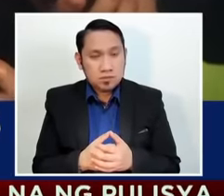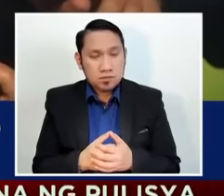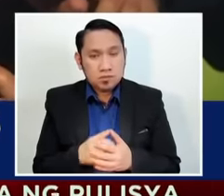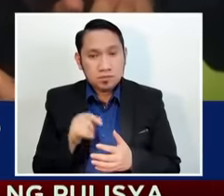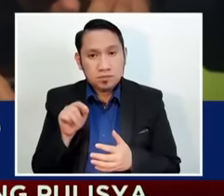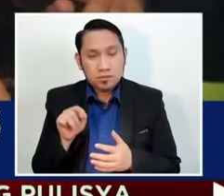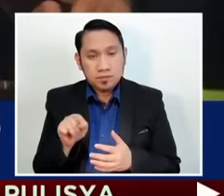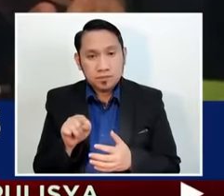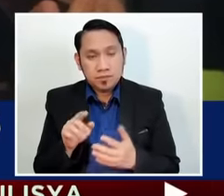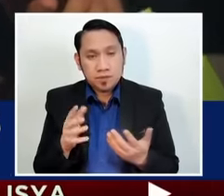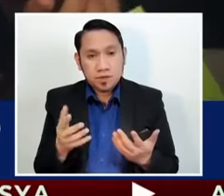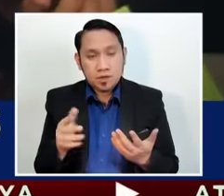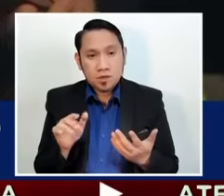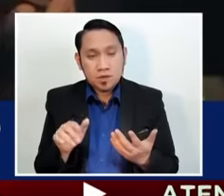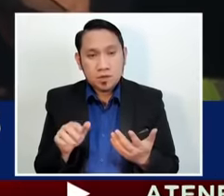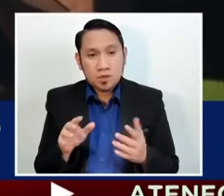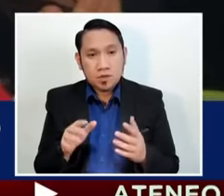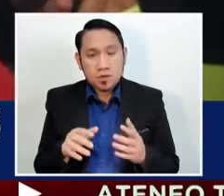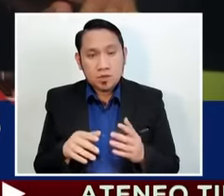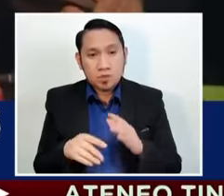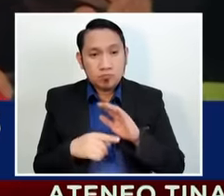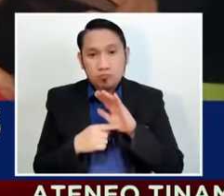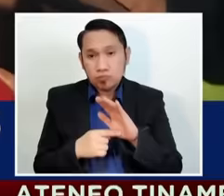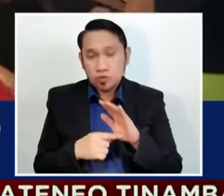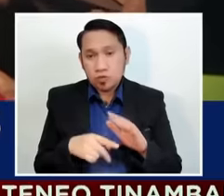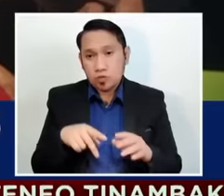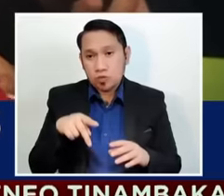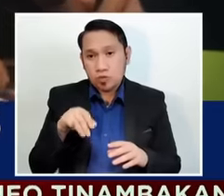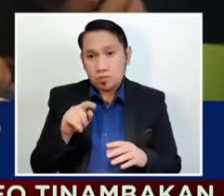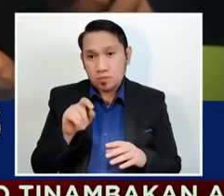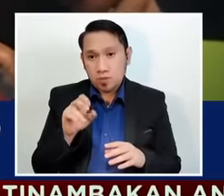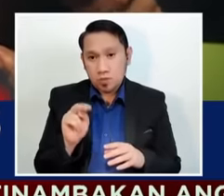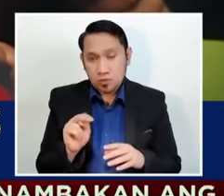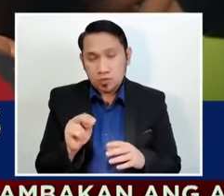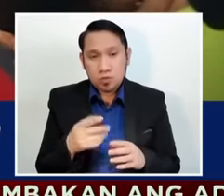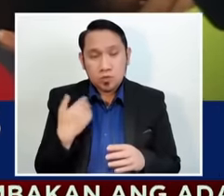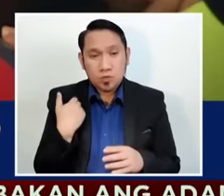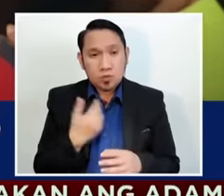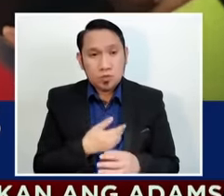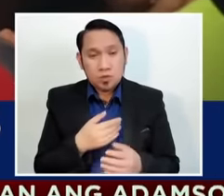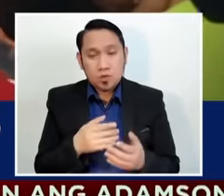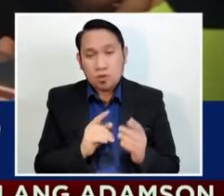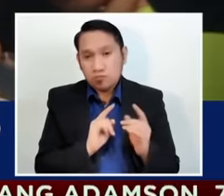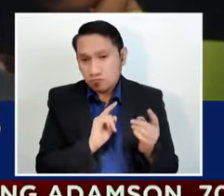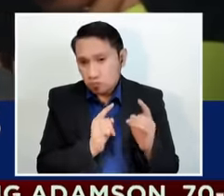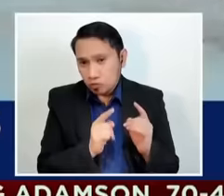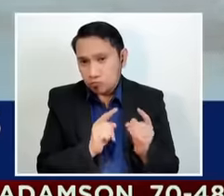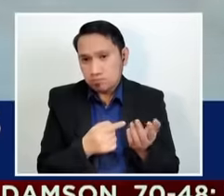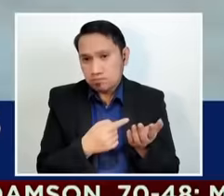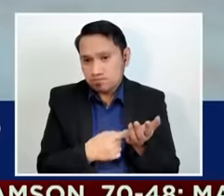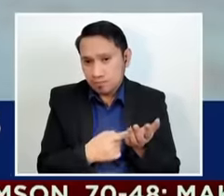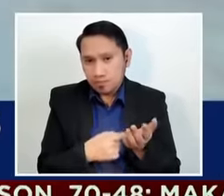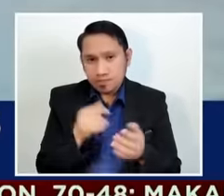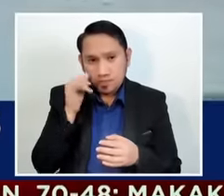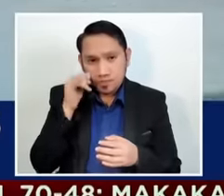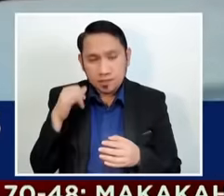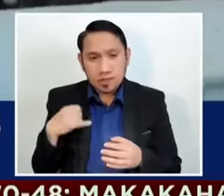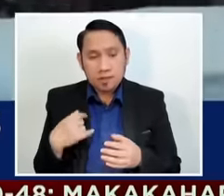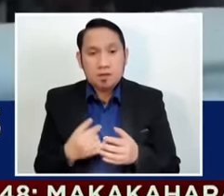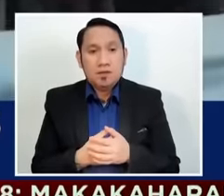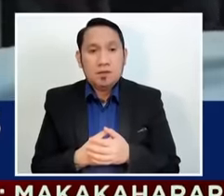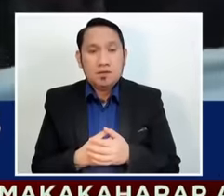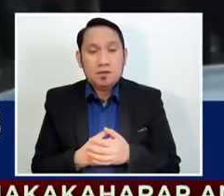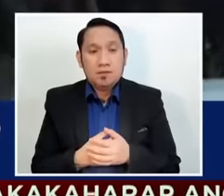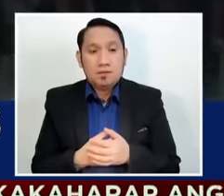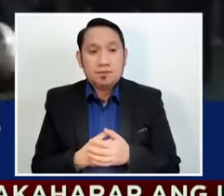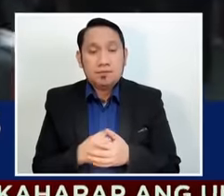ng Manibela, no? Yung piston, we were talking to them, no? Yesterday. Kaya ang tumutulig